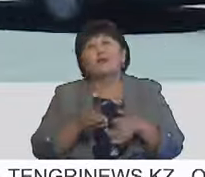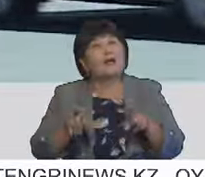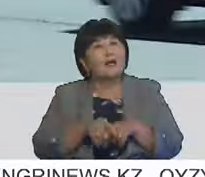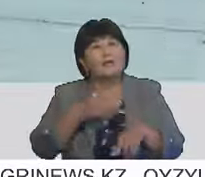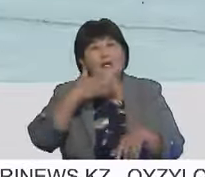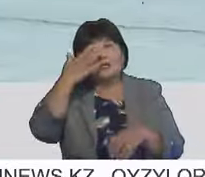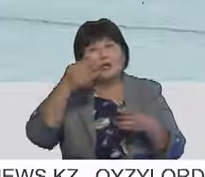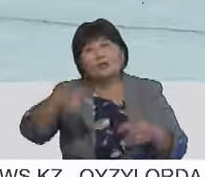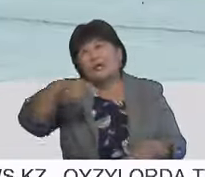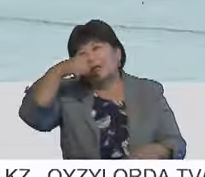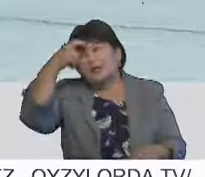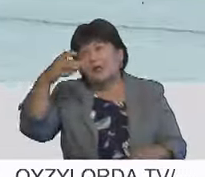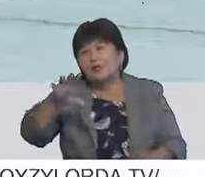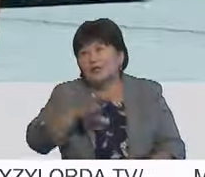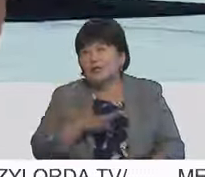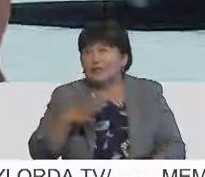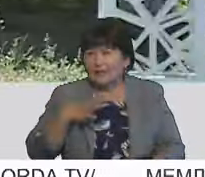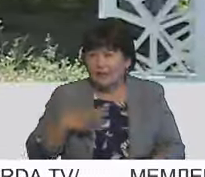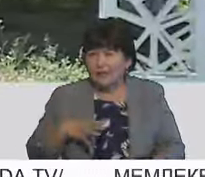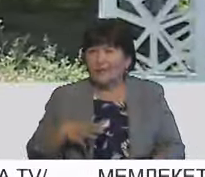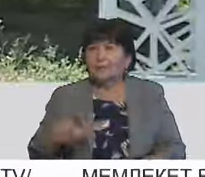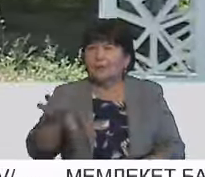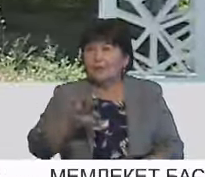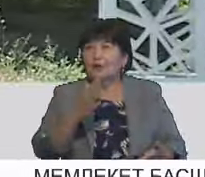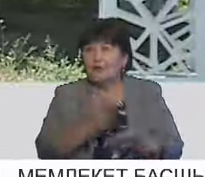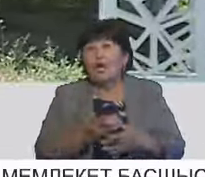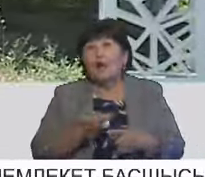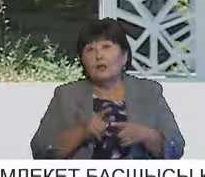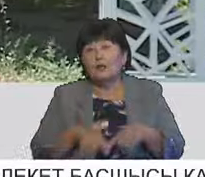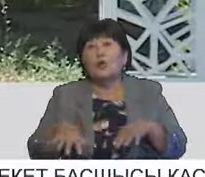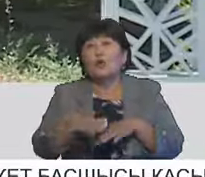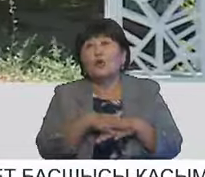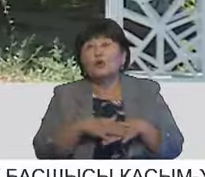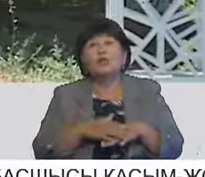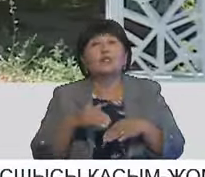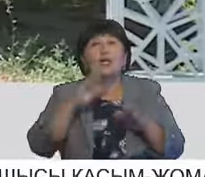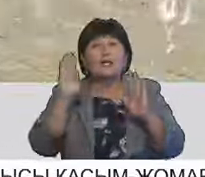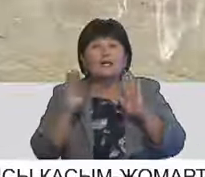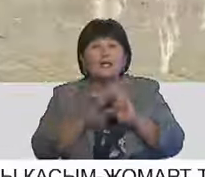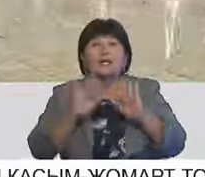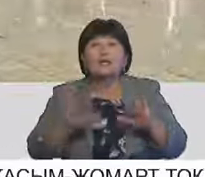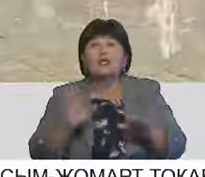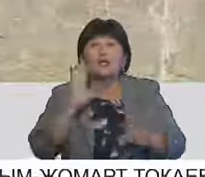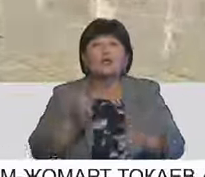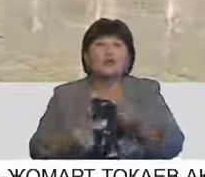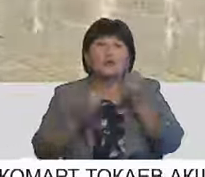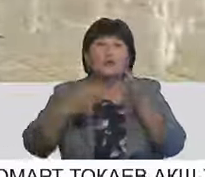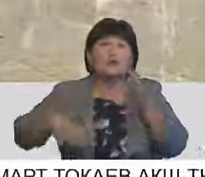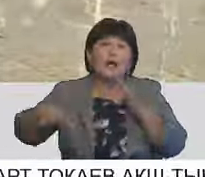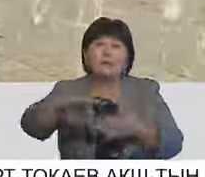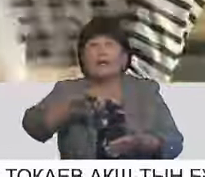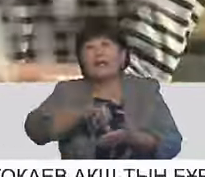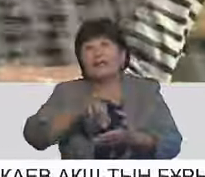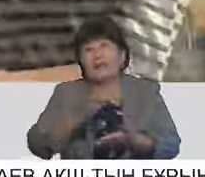жазды күні ми қайнатар ыстық әбден әбігерге түсіретін. Сондықтан жұртшылық саялайтын жер іздеп су бұрқақтың маңынан